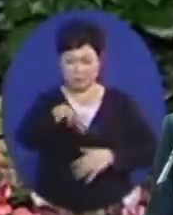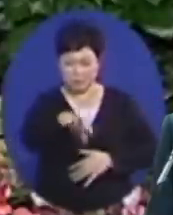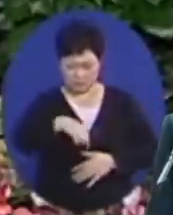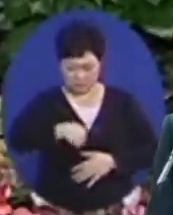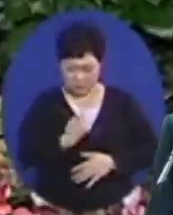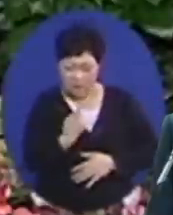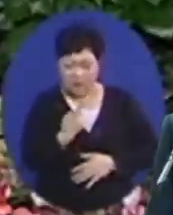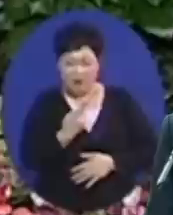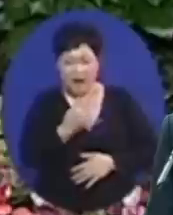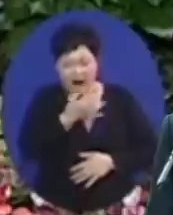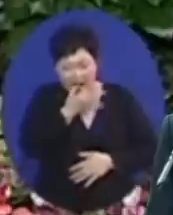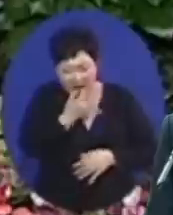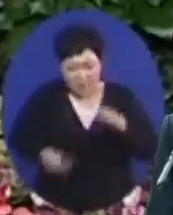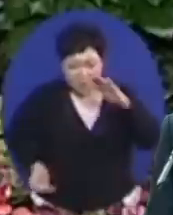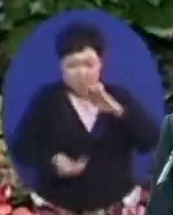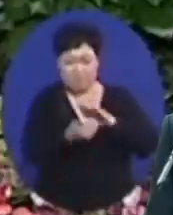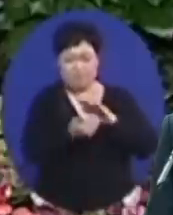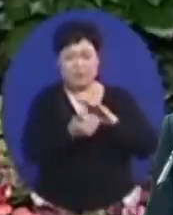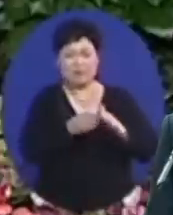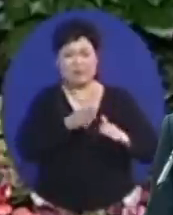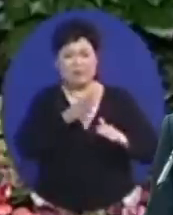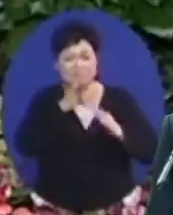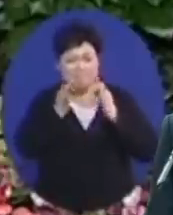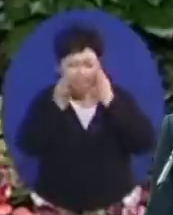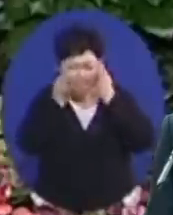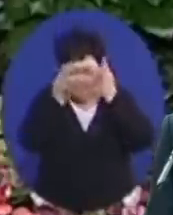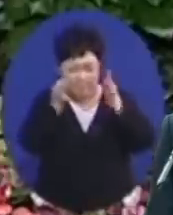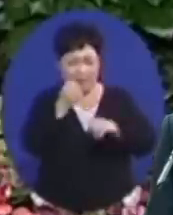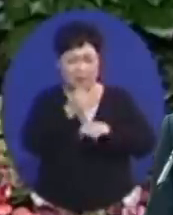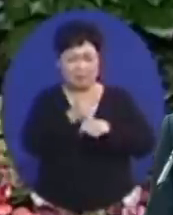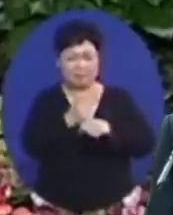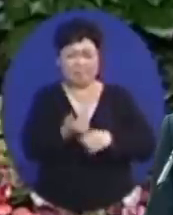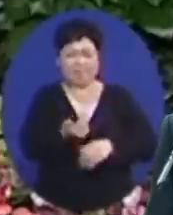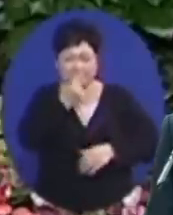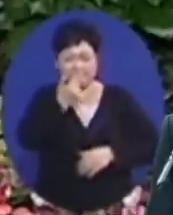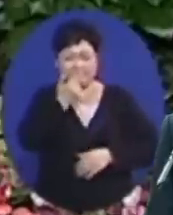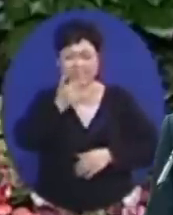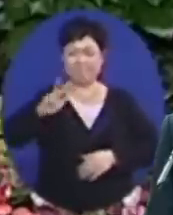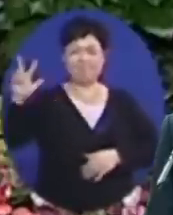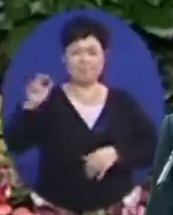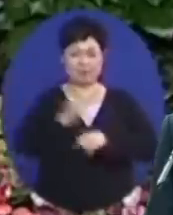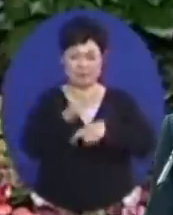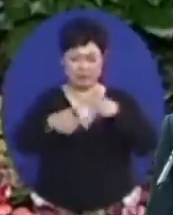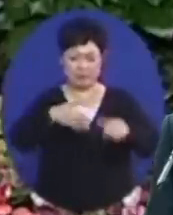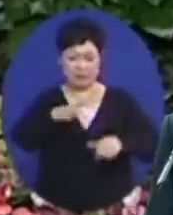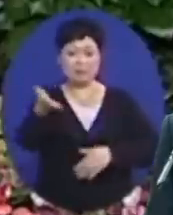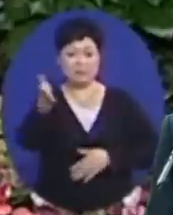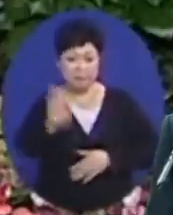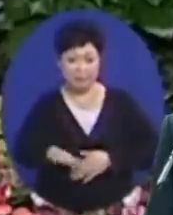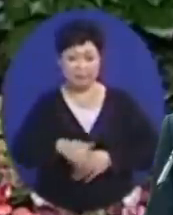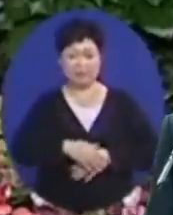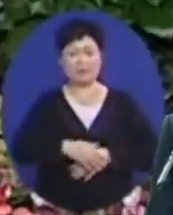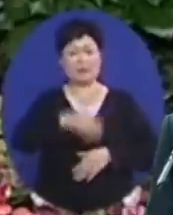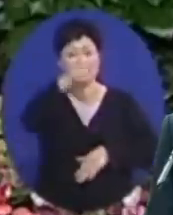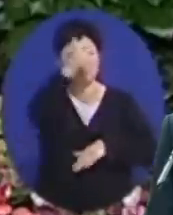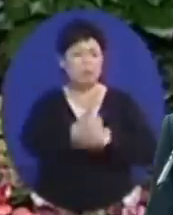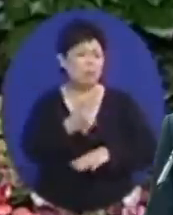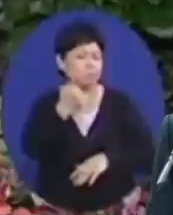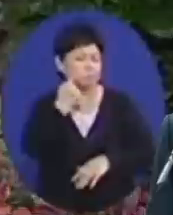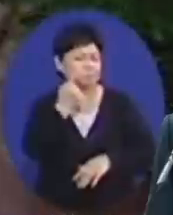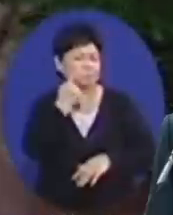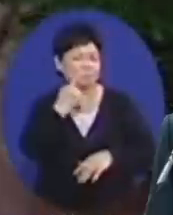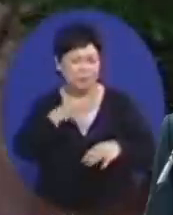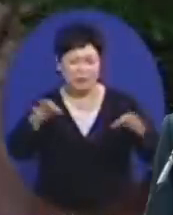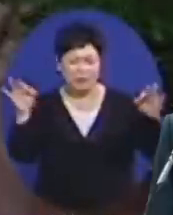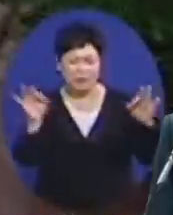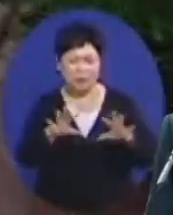자신의 욕망을 이루어 보려고 혼신의 힘을 다해 목숨을 걸고 나아가지만 대부분 그 결과는 잠시